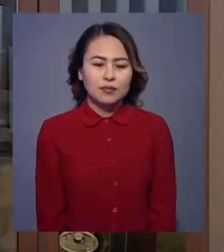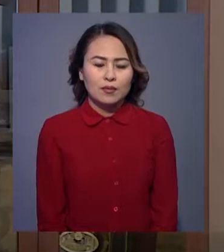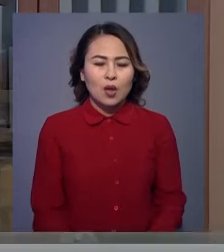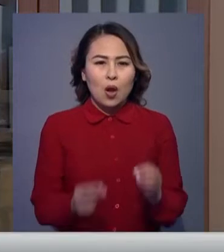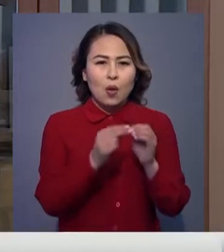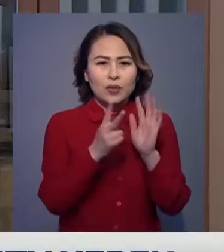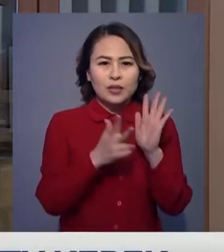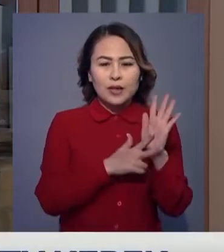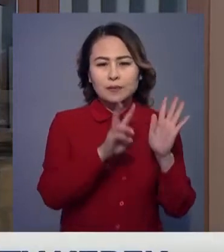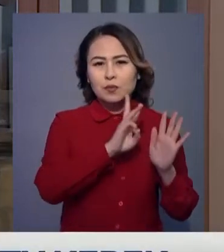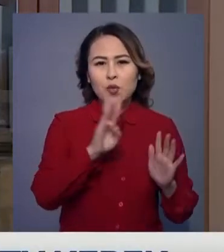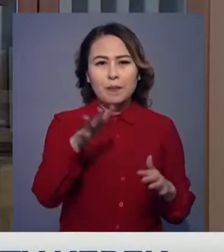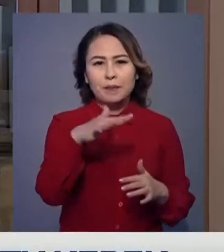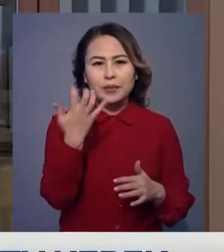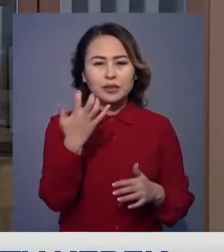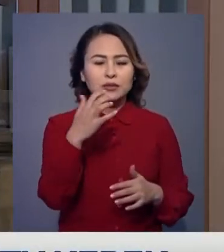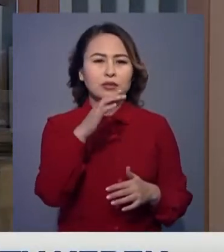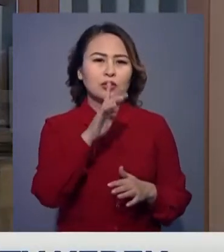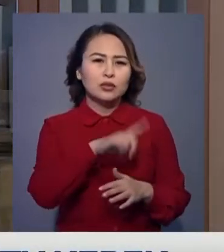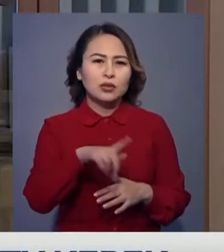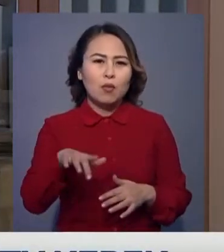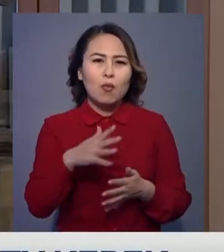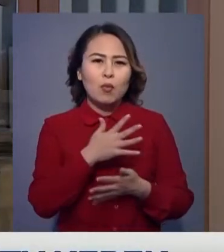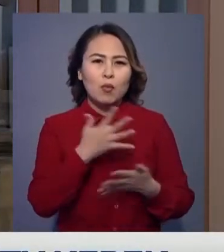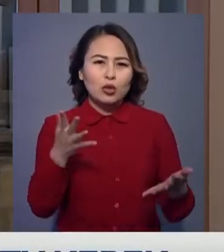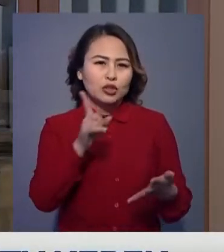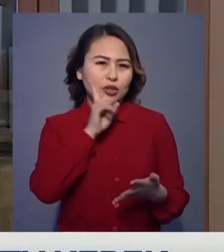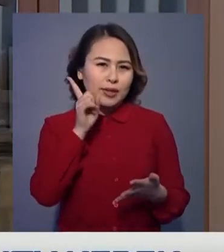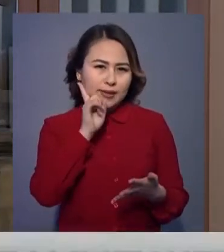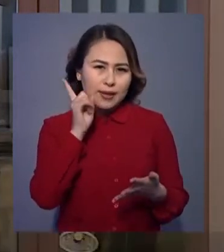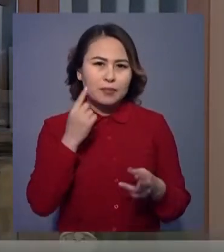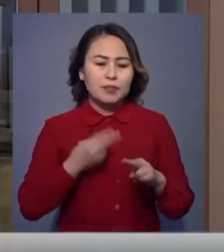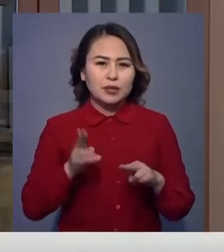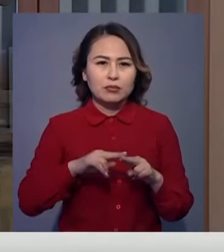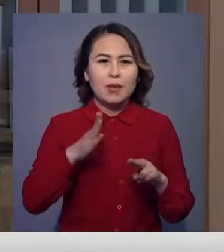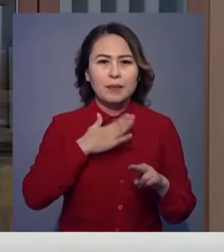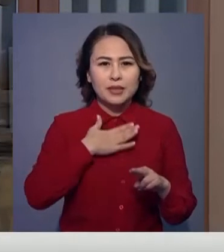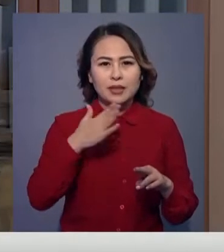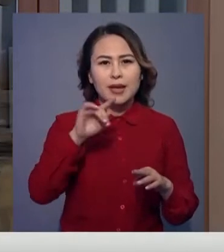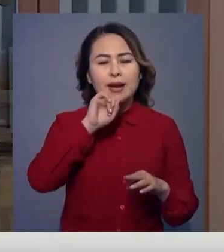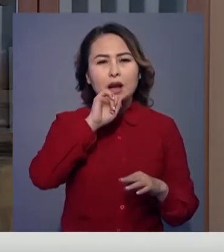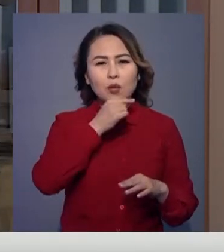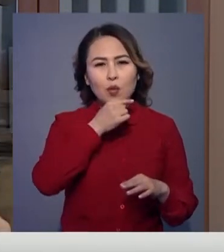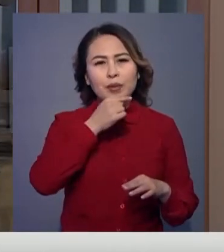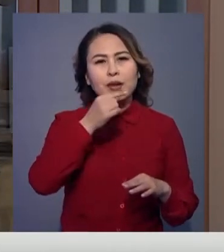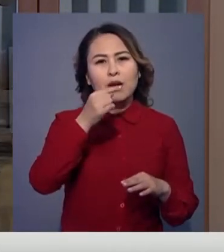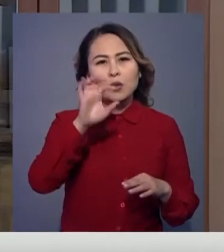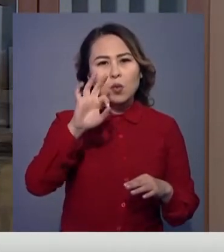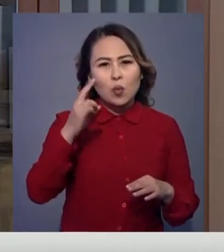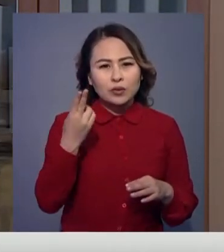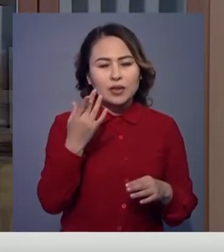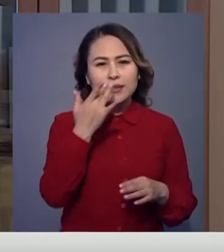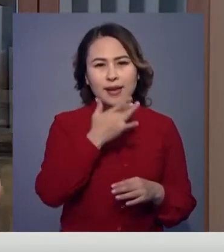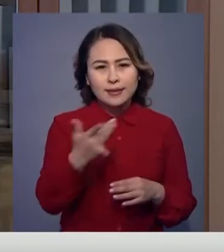18 500 000 халықтағы жастардың үлесі жартысына жуық. Сондықтан жастар біздің еліміздегі экономикалық, әлеуметтік,